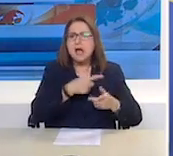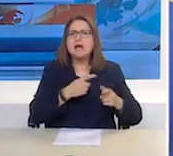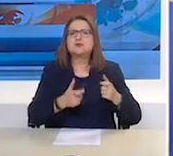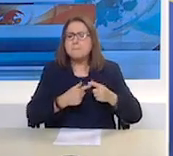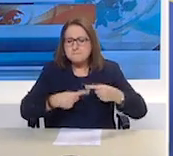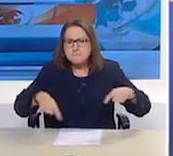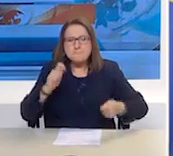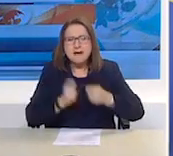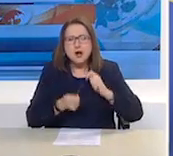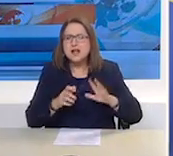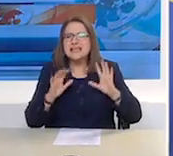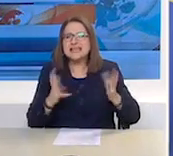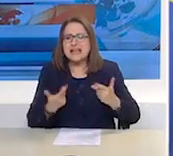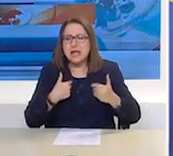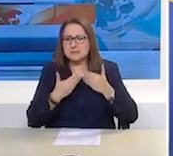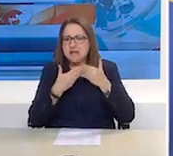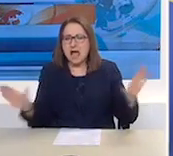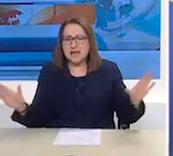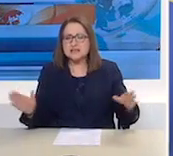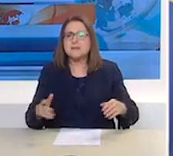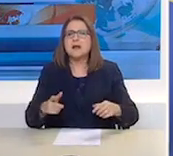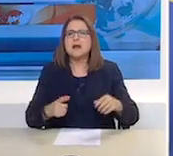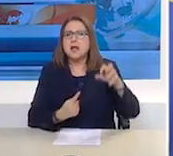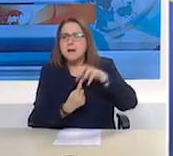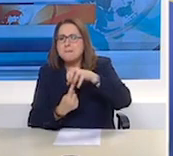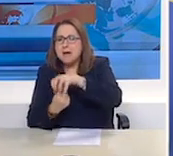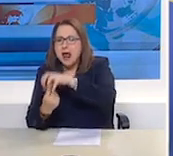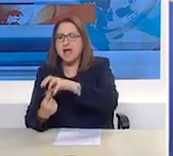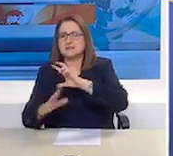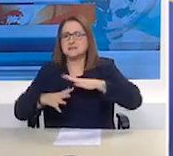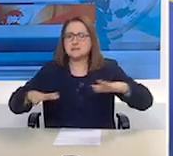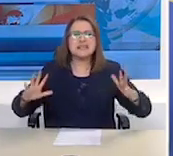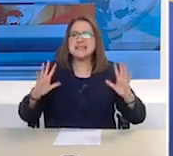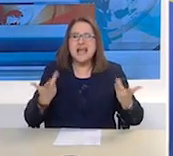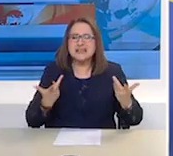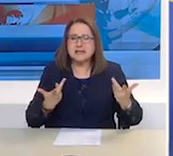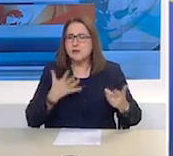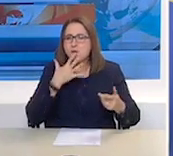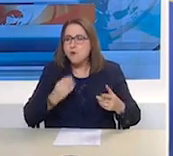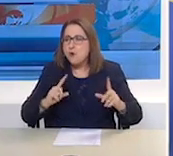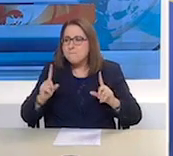στις ανοργάνωτες παραλίες. Το ζήτημα λοιπόν είναι ότι εμείς δεν θέλουμε σε καμία περίπτωση